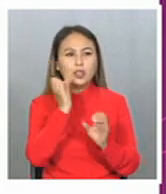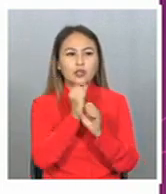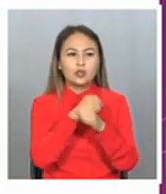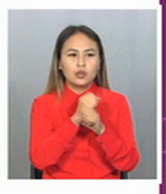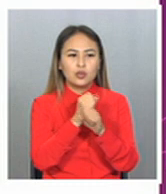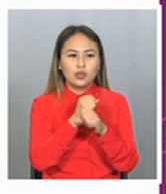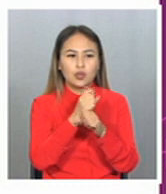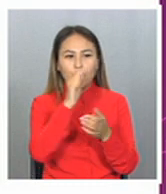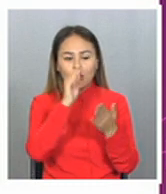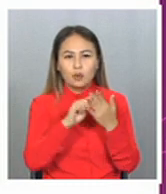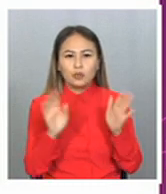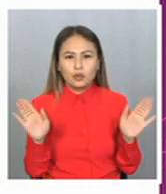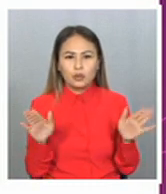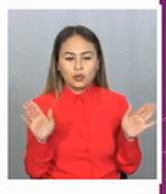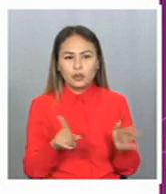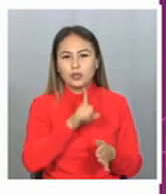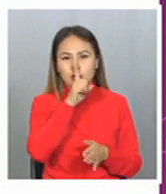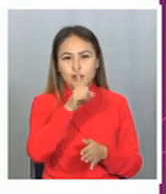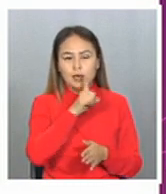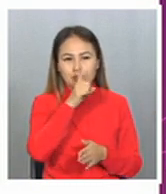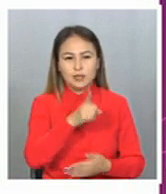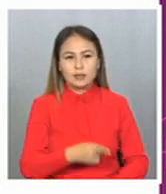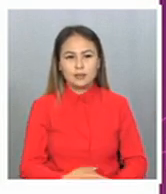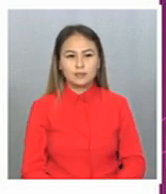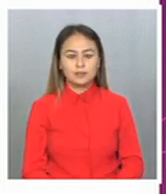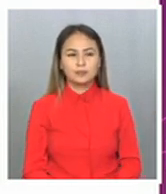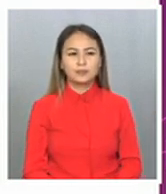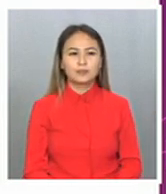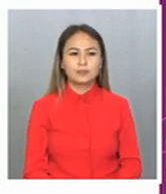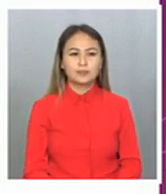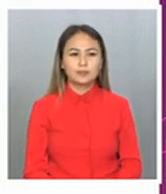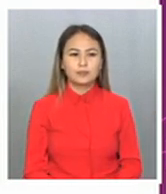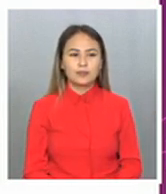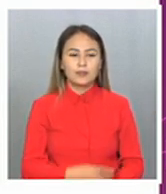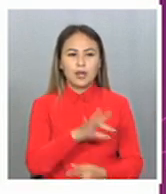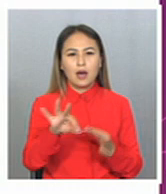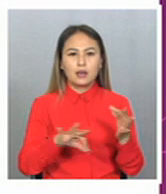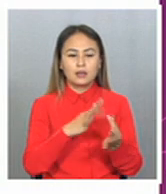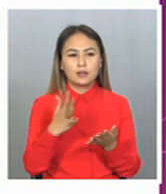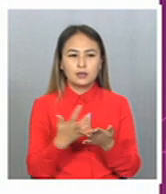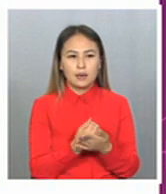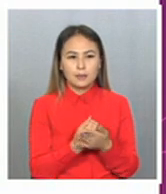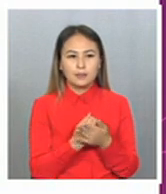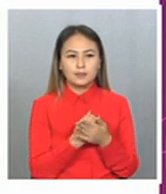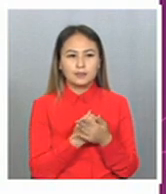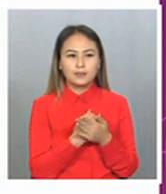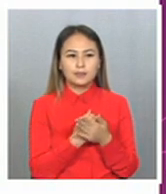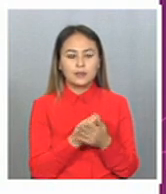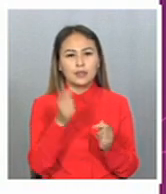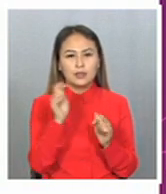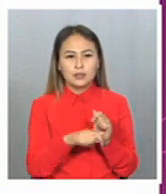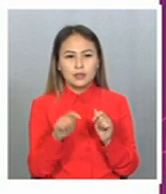Қоян, түйе, бүркіт, сәбіз. Артығын тап. Тексереміз